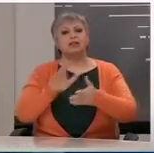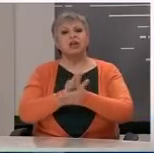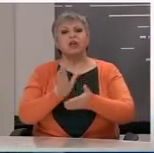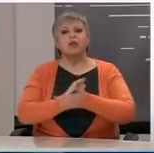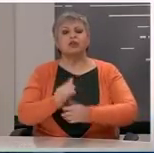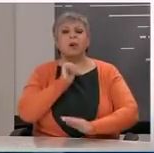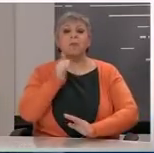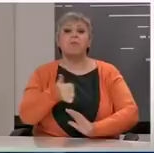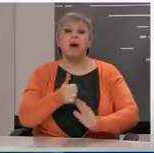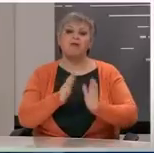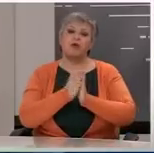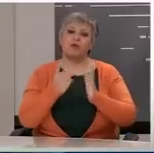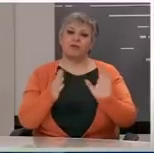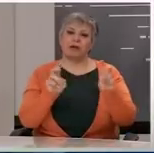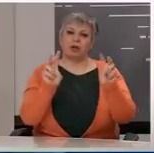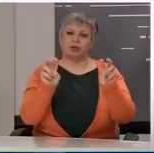λέτε εκεί?